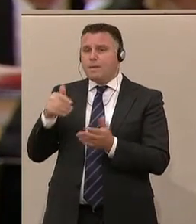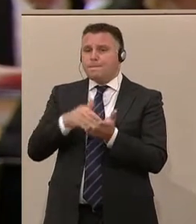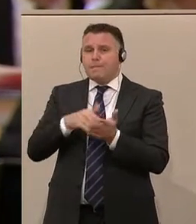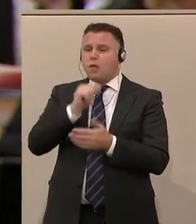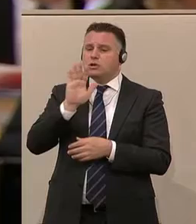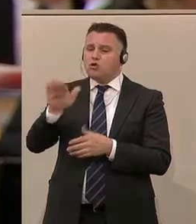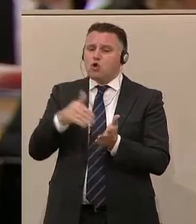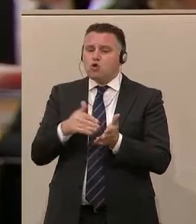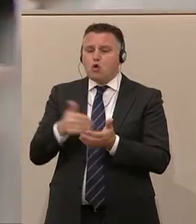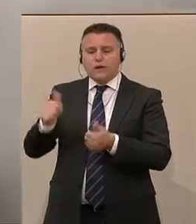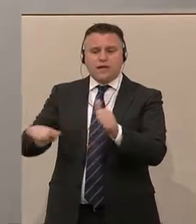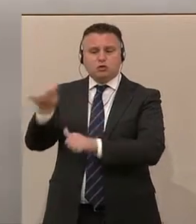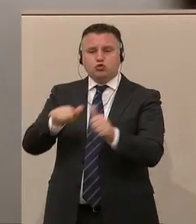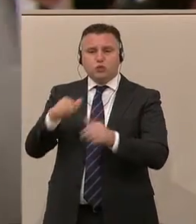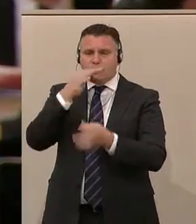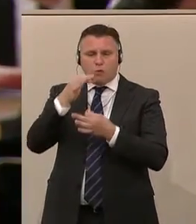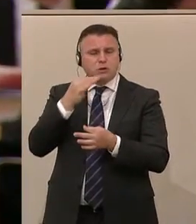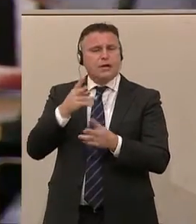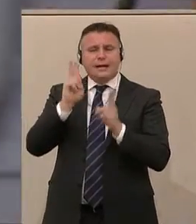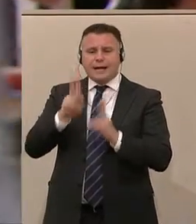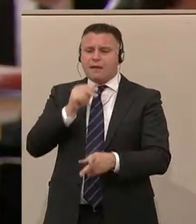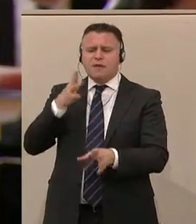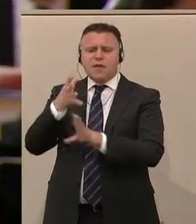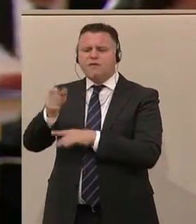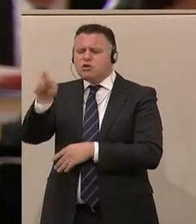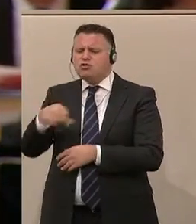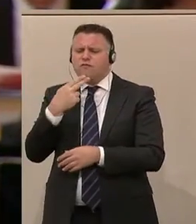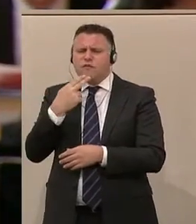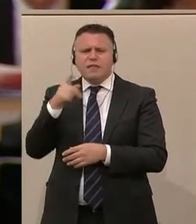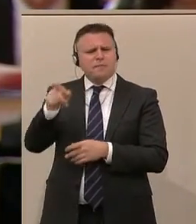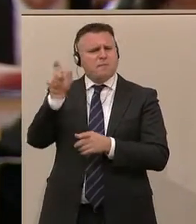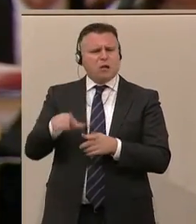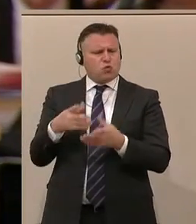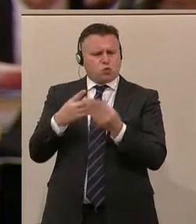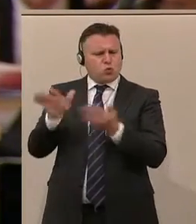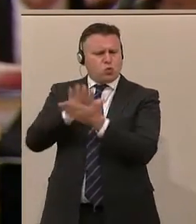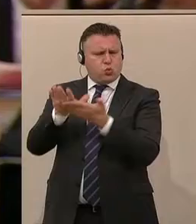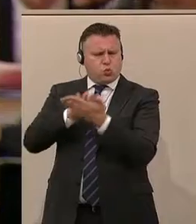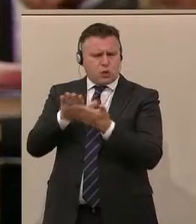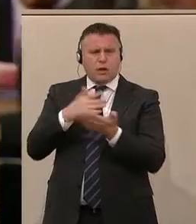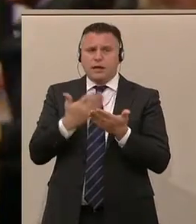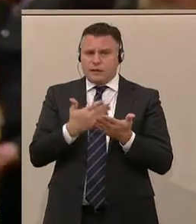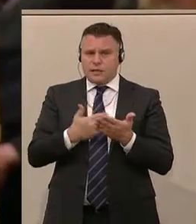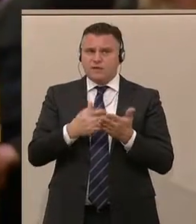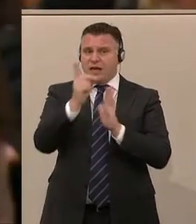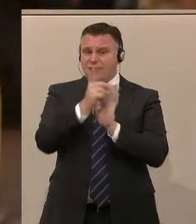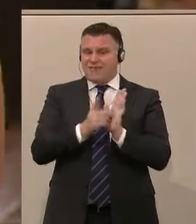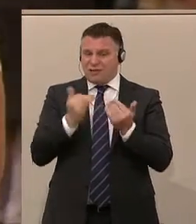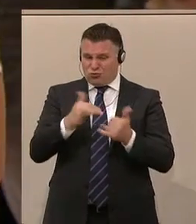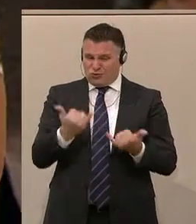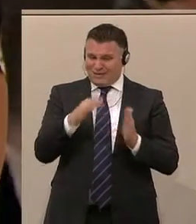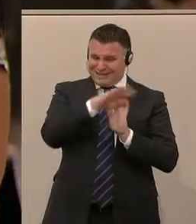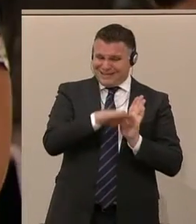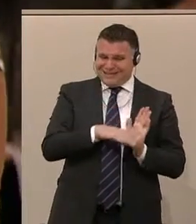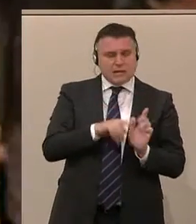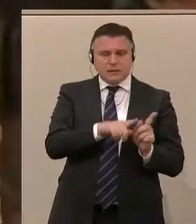zusätzlicher Informationen nicht mehr identifiziert werden können. Das ist quasi ein Datenschutzziel. Das ist mit diesem Gesetz aber nicht erreicht,